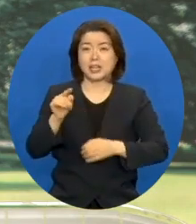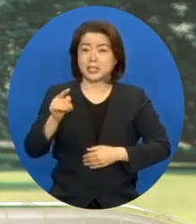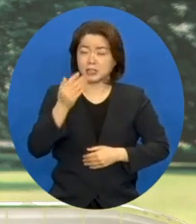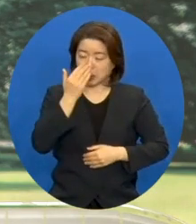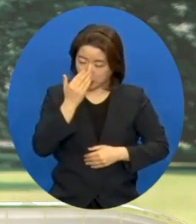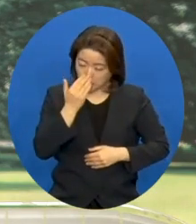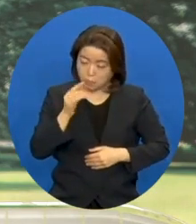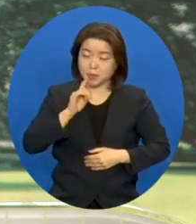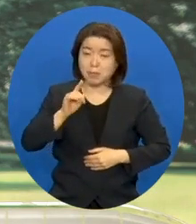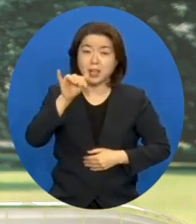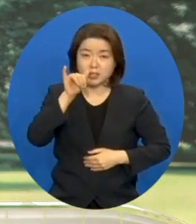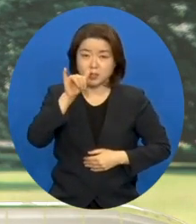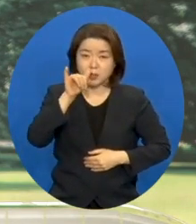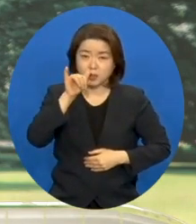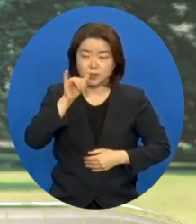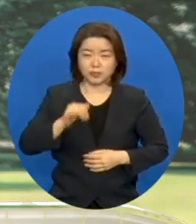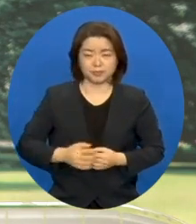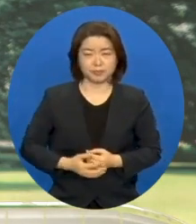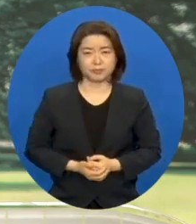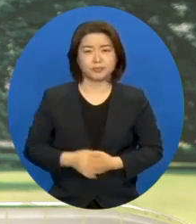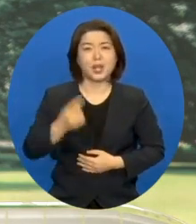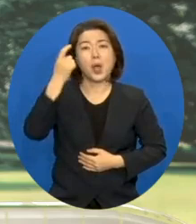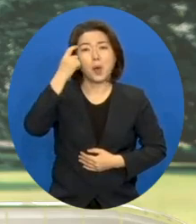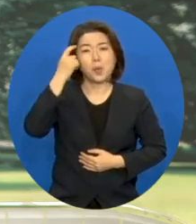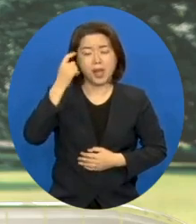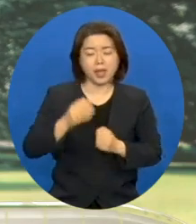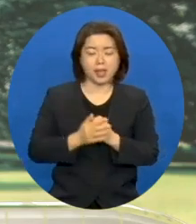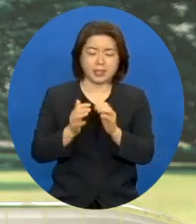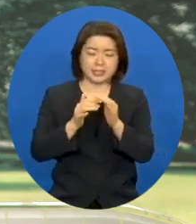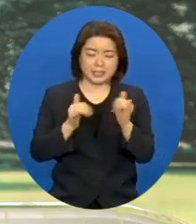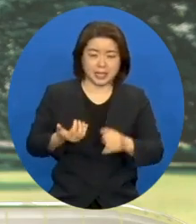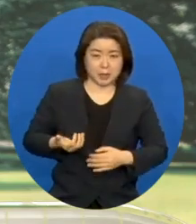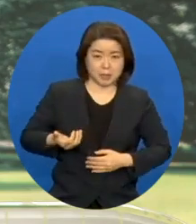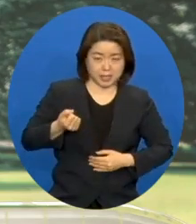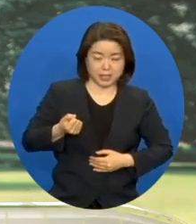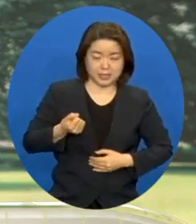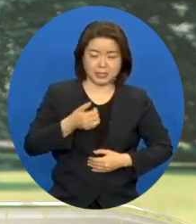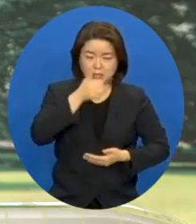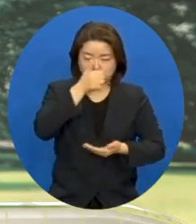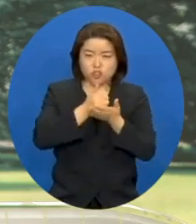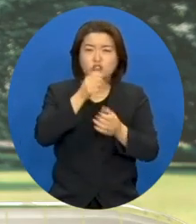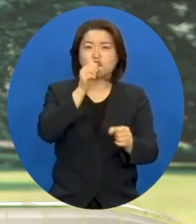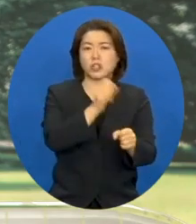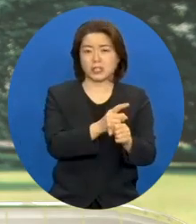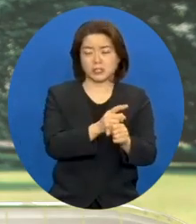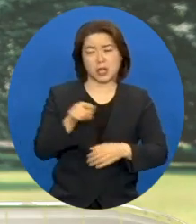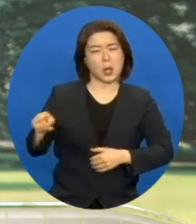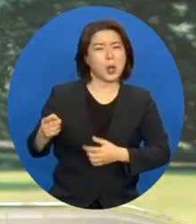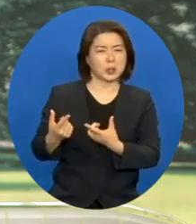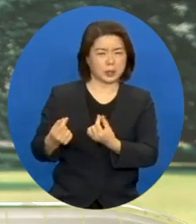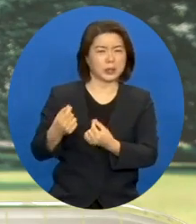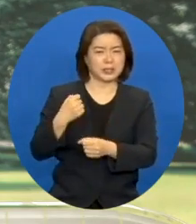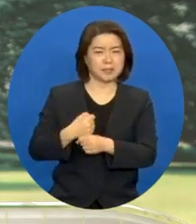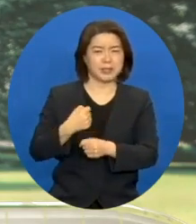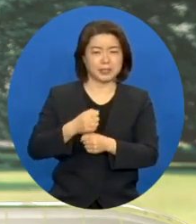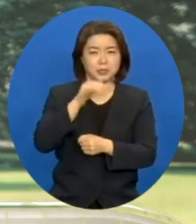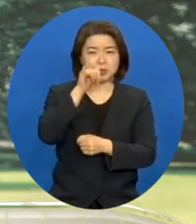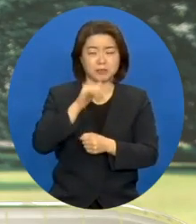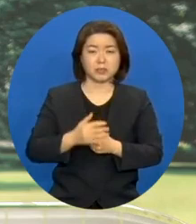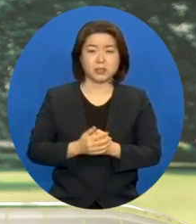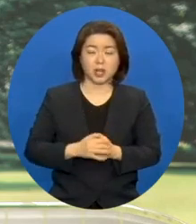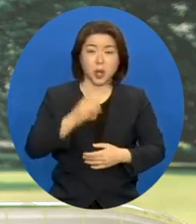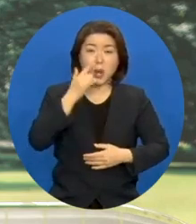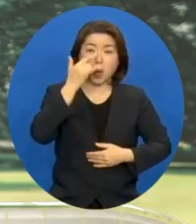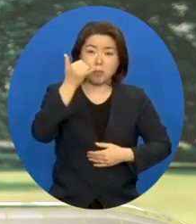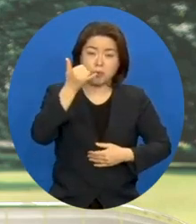그렇게 생각하는 거예요. 왜? 사람이 가지고 있는 죄성이 그렇게 되는 겁니다.